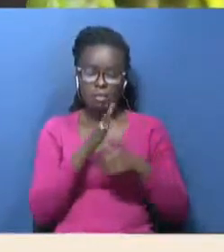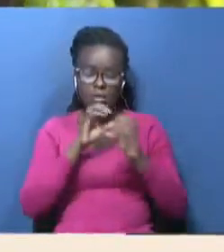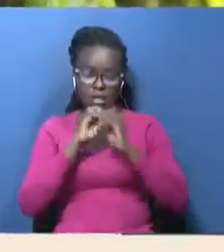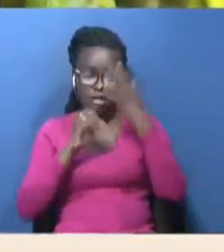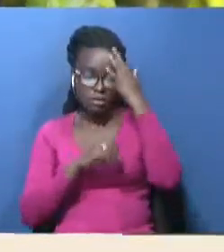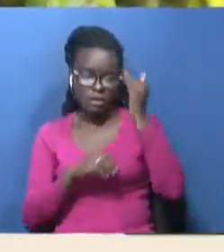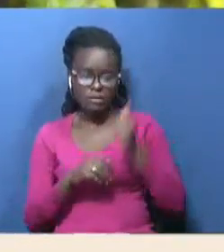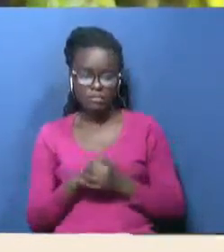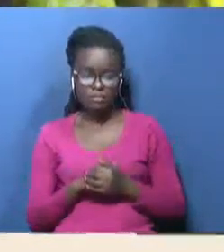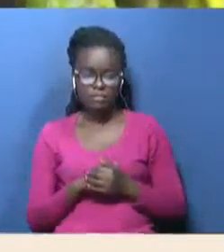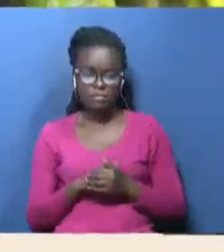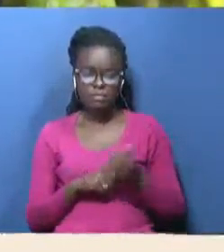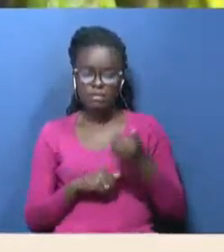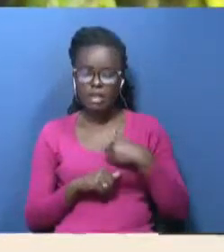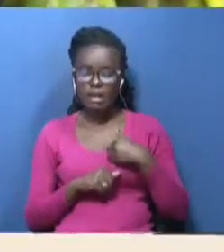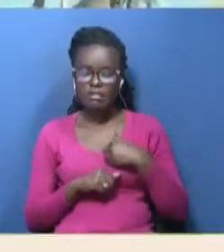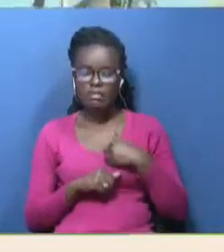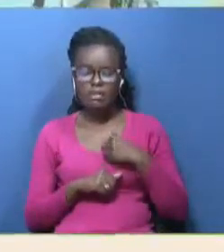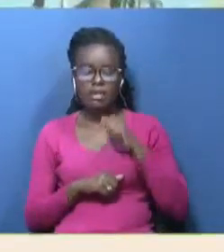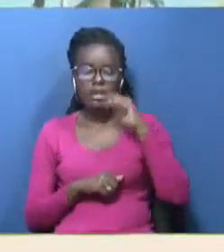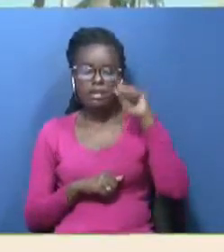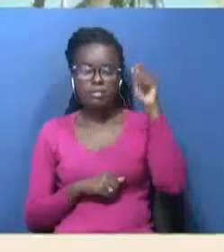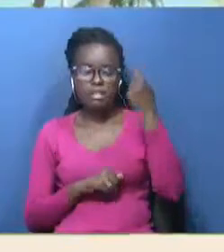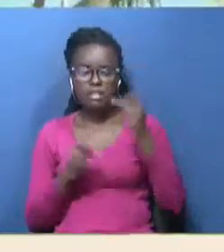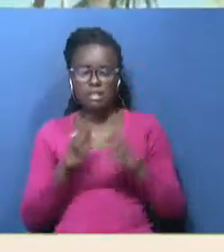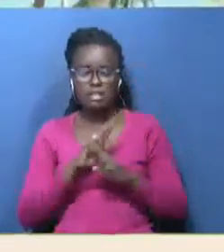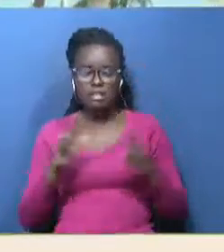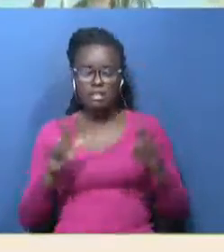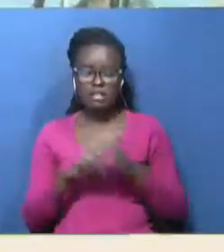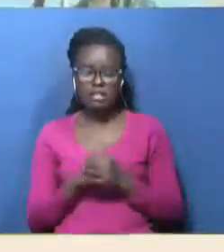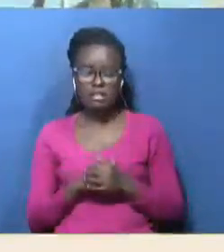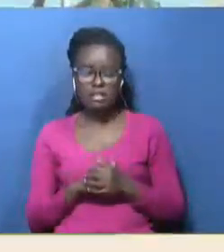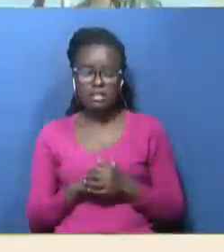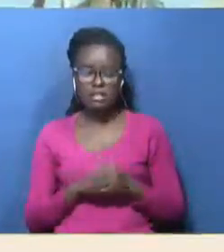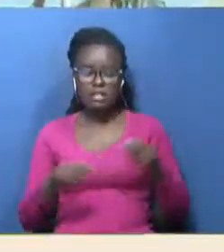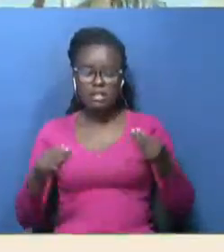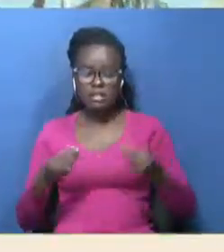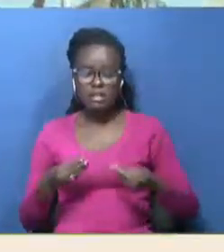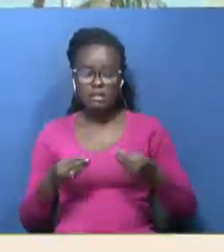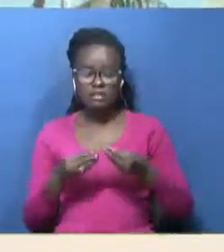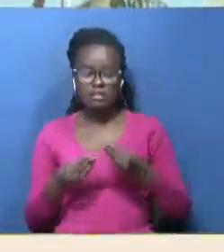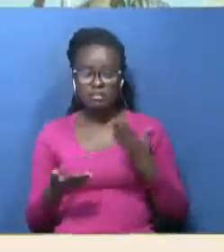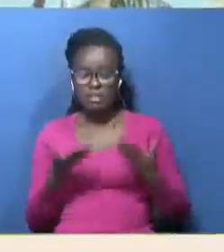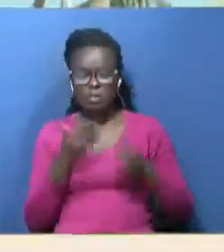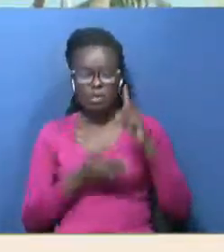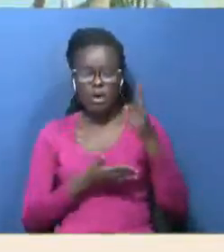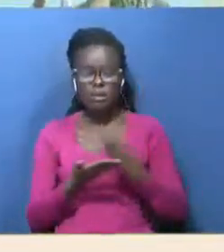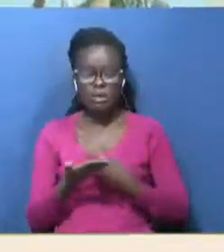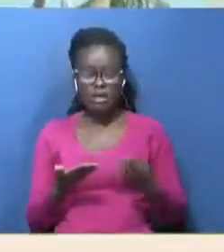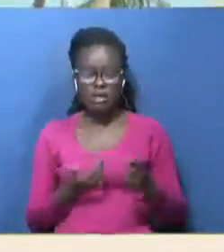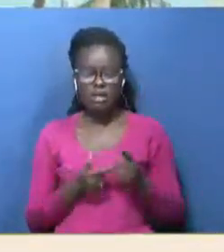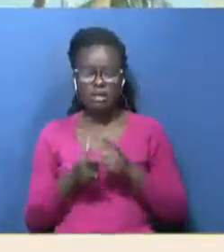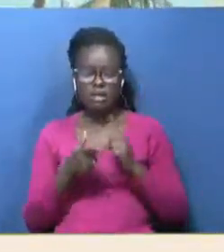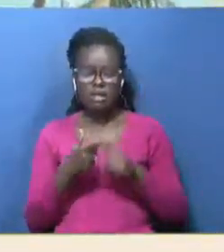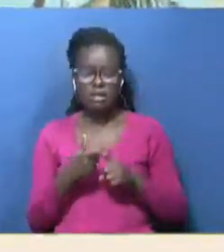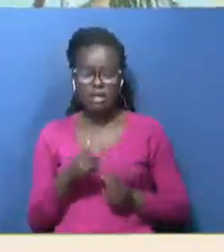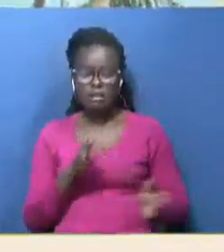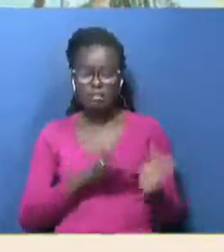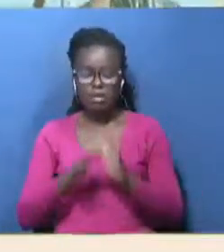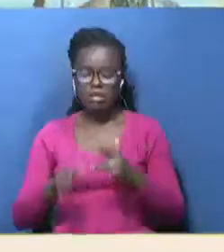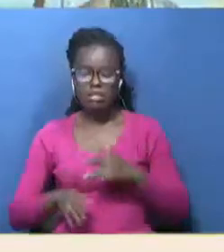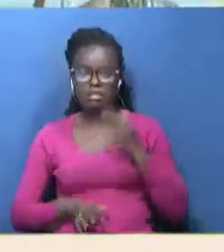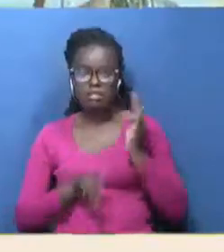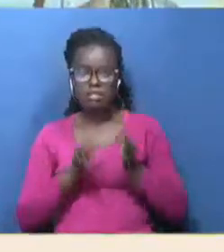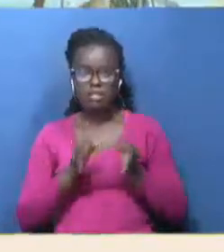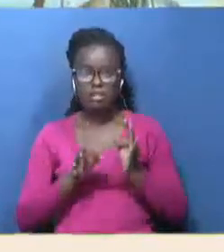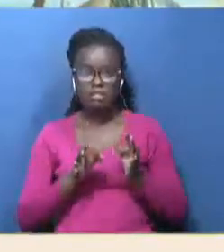kingiuma na ndereba tayari iraingira na tukumahe wiki imwe tu nigetha makorwo magithugunda